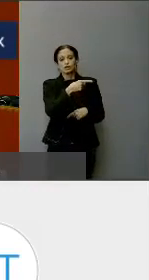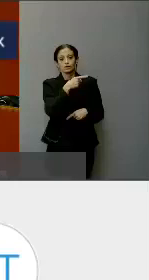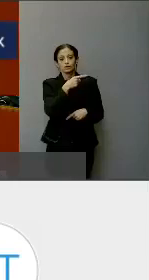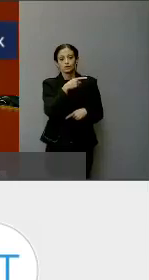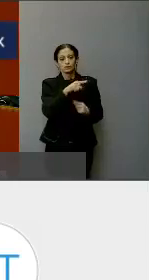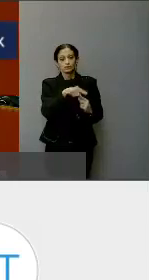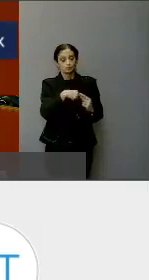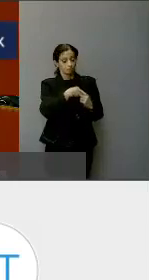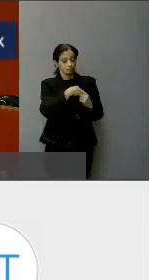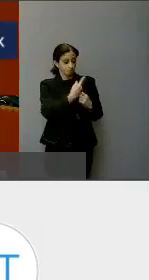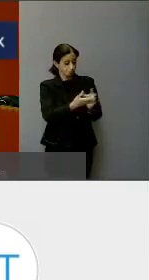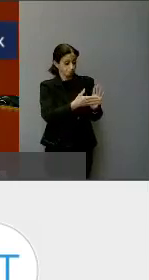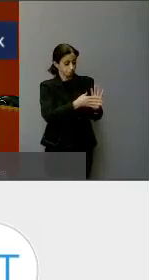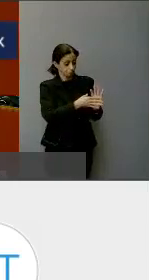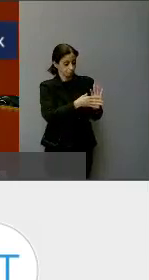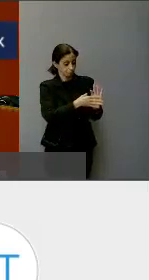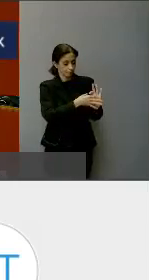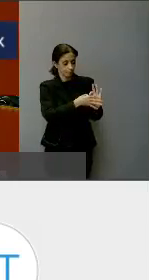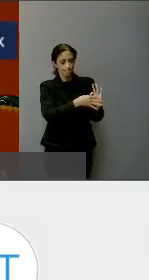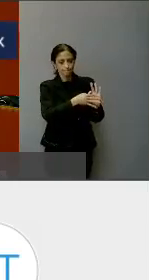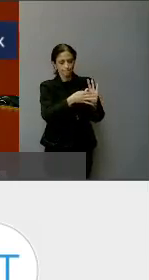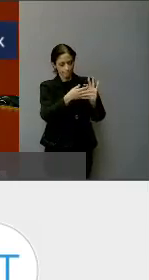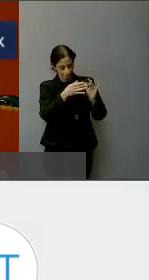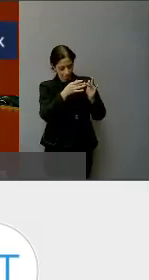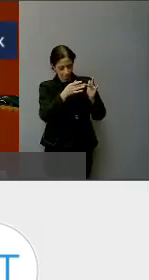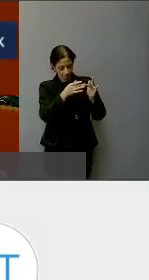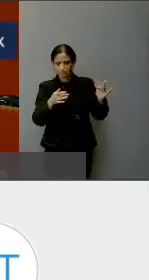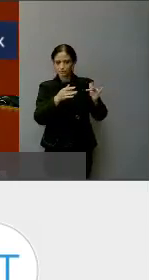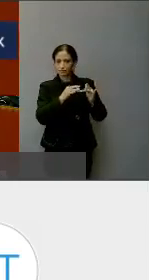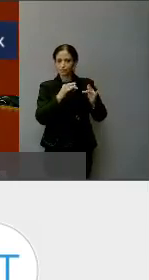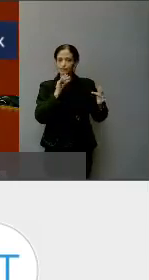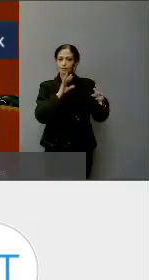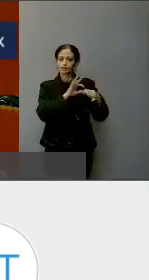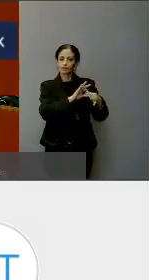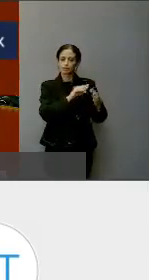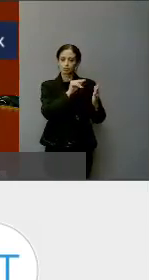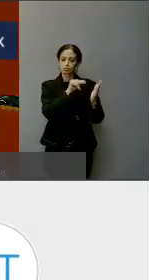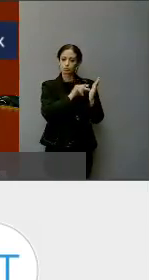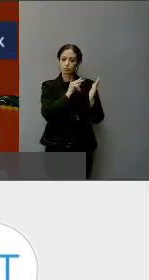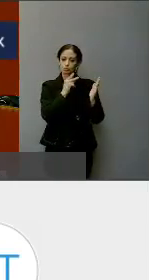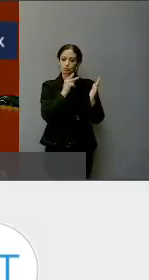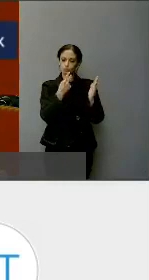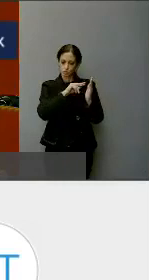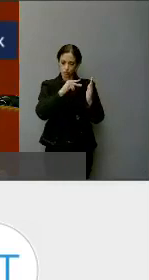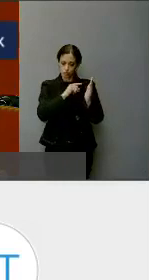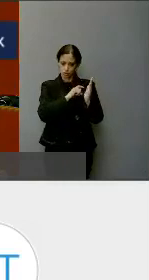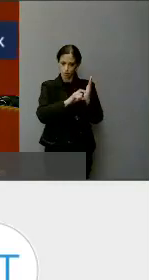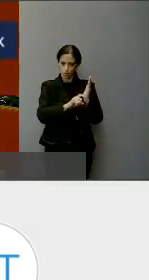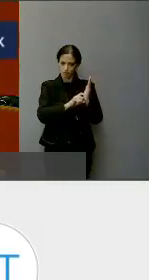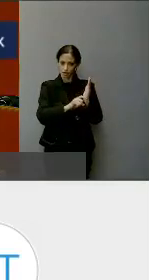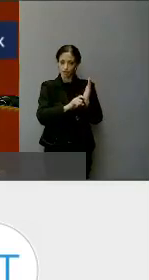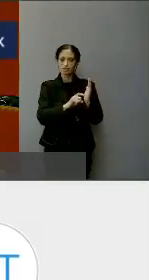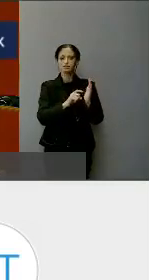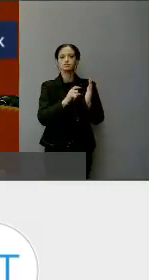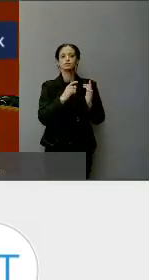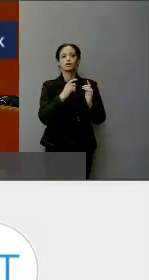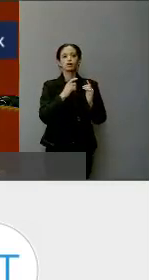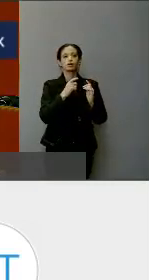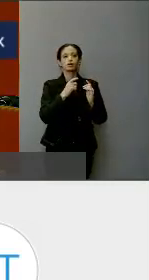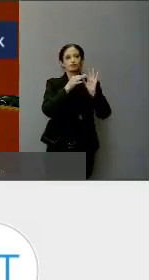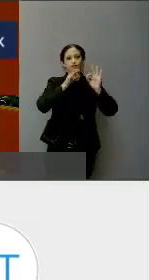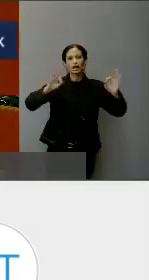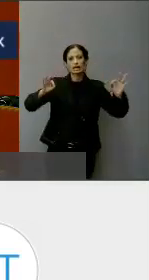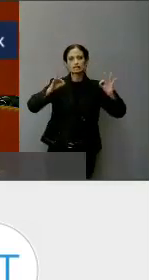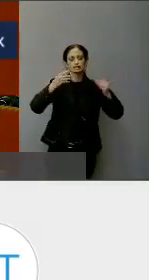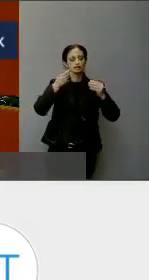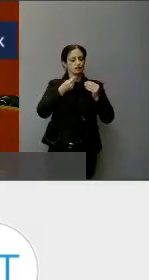l'elenco allegati parte integrante degli aspetti idraulici al punto 2 secondo capoverso sostituire la frase la